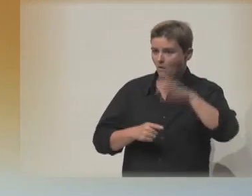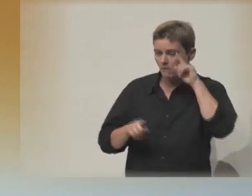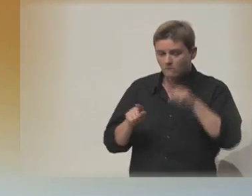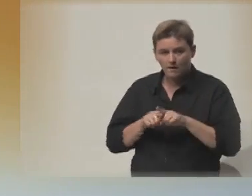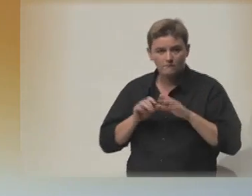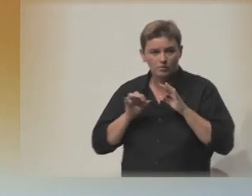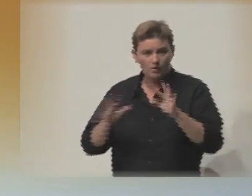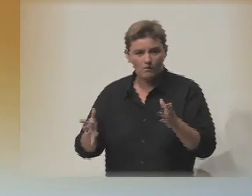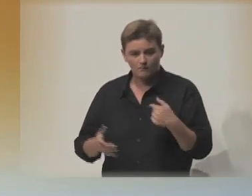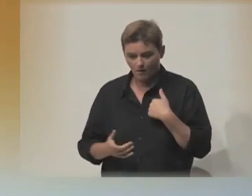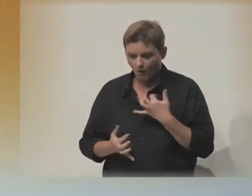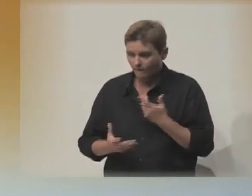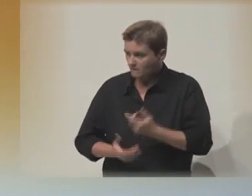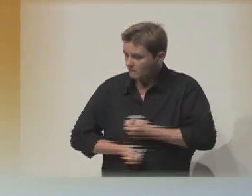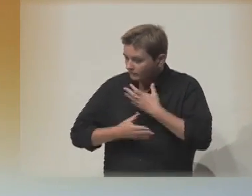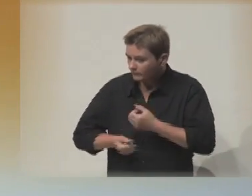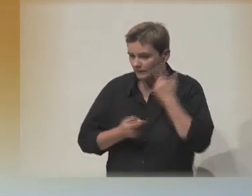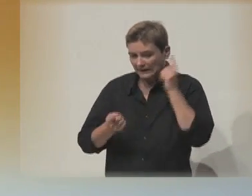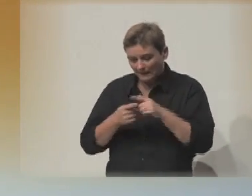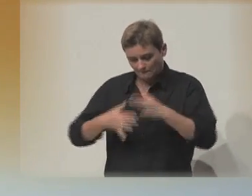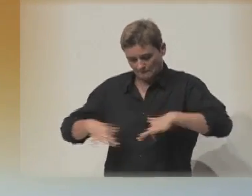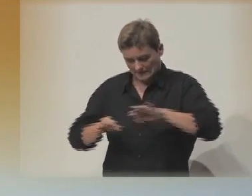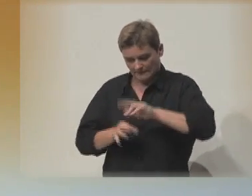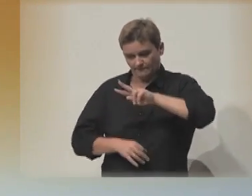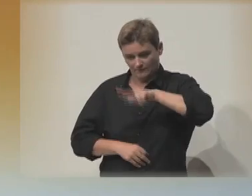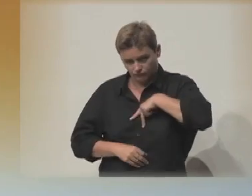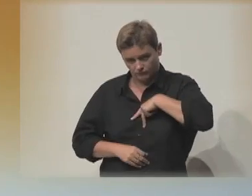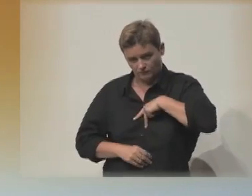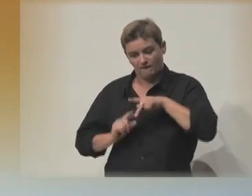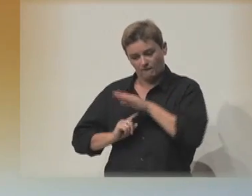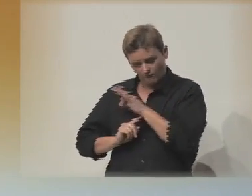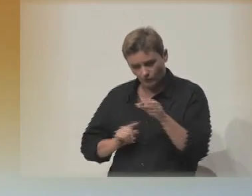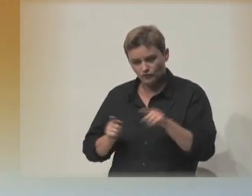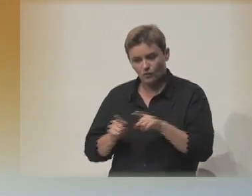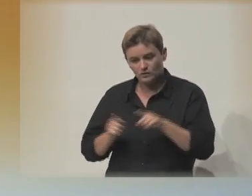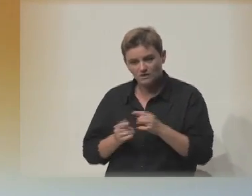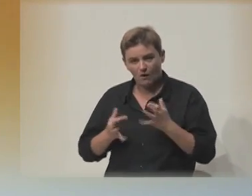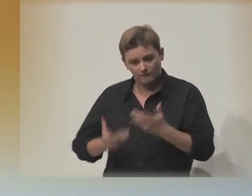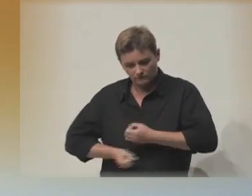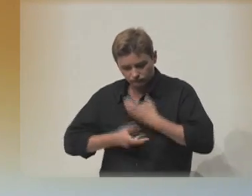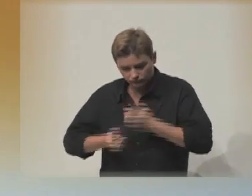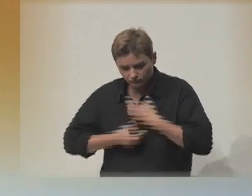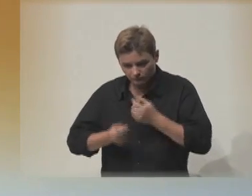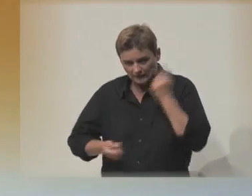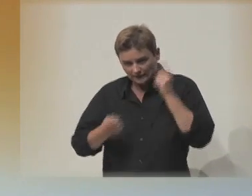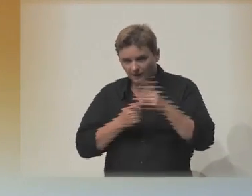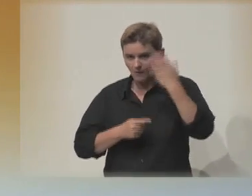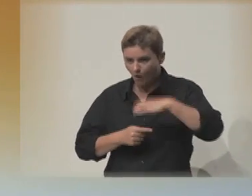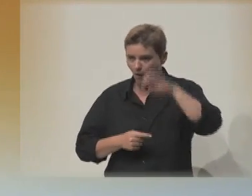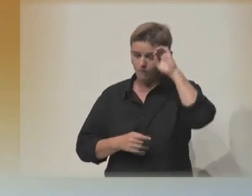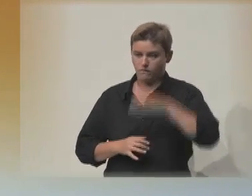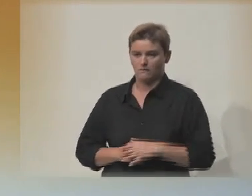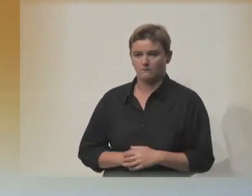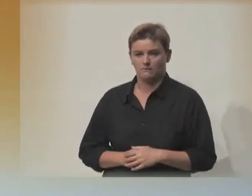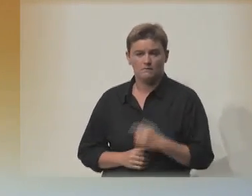de notre pays, de notre patrie nationale et de notre patrie européenne. Toute ma vie, je me